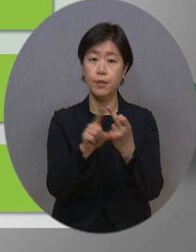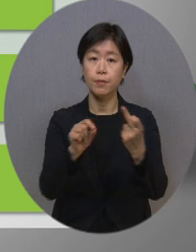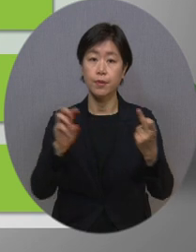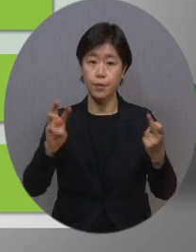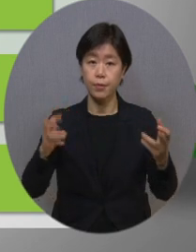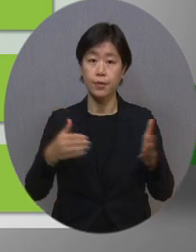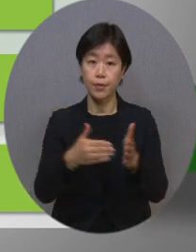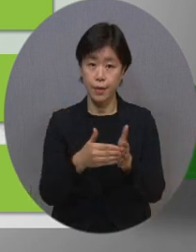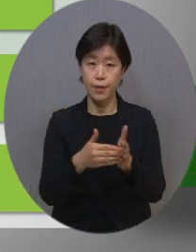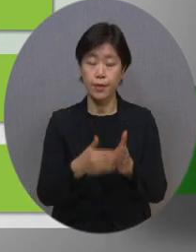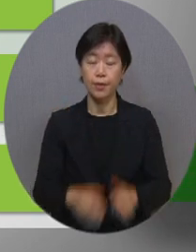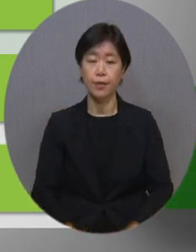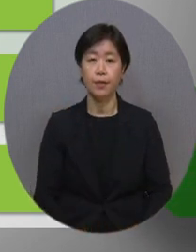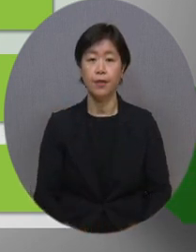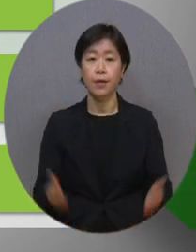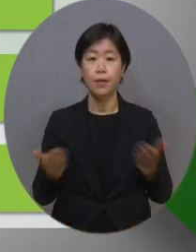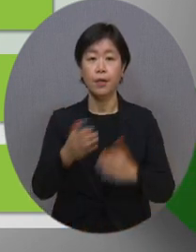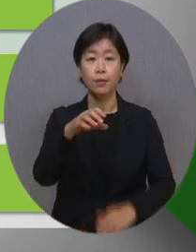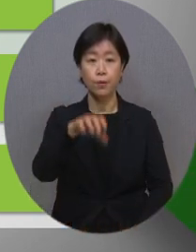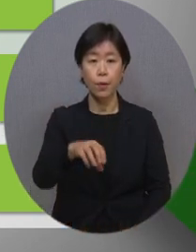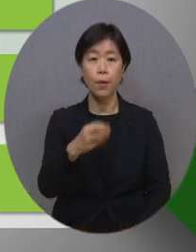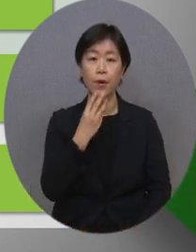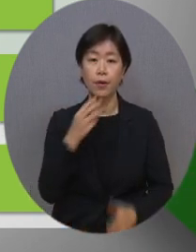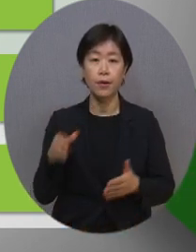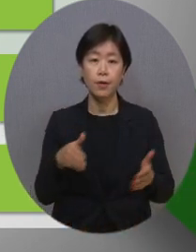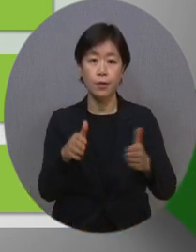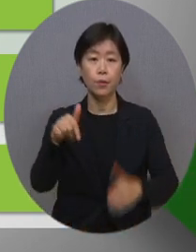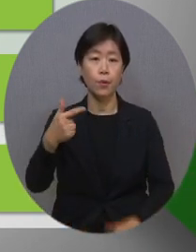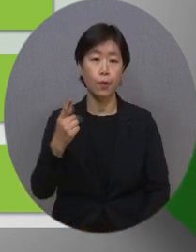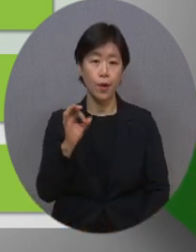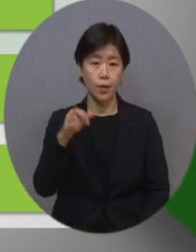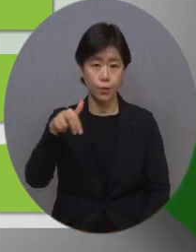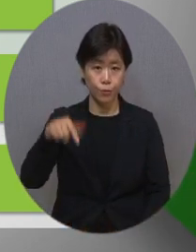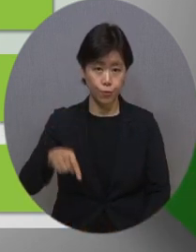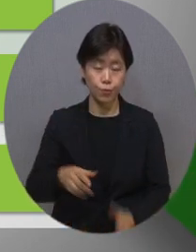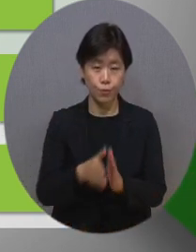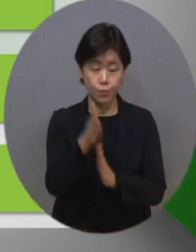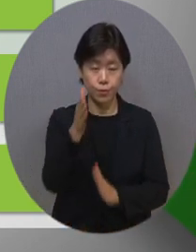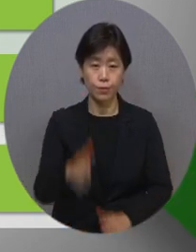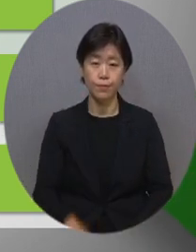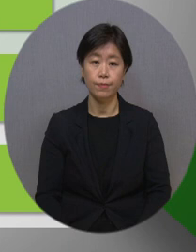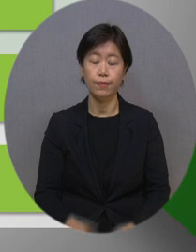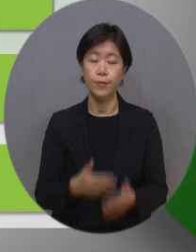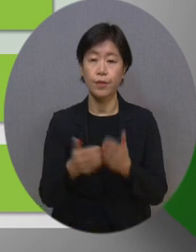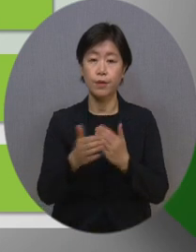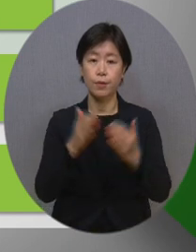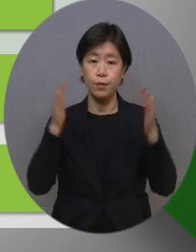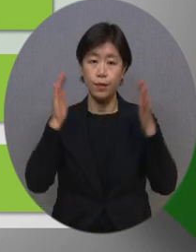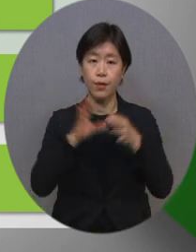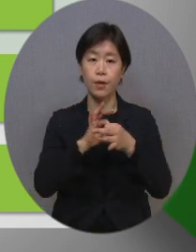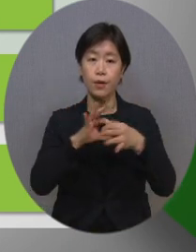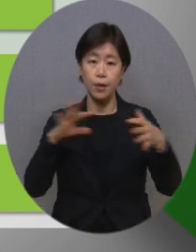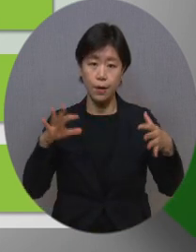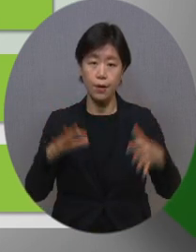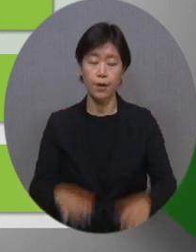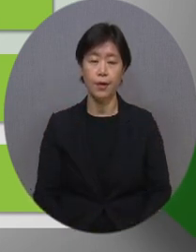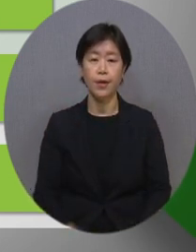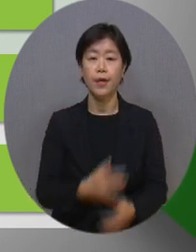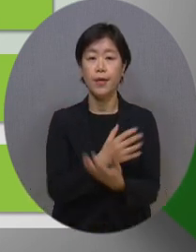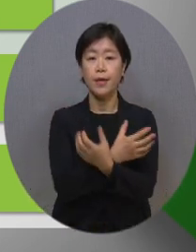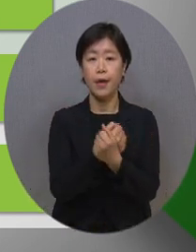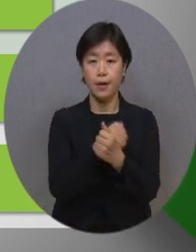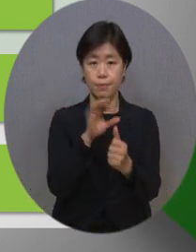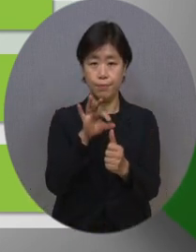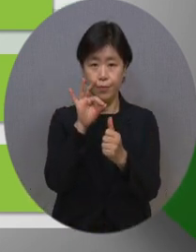12월 30일까지며 근무지는 경기도 광주시입니다. 경력과 학력은 무관하며